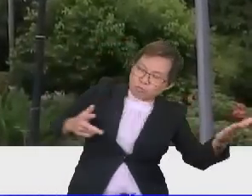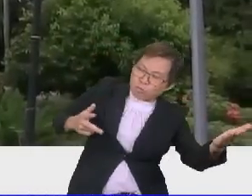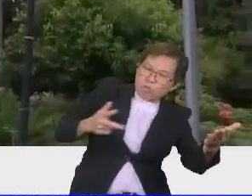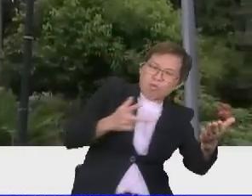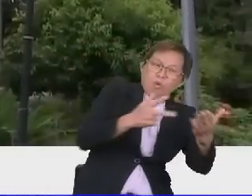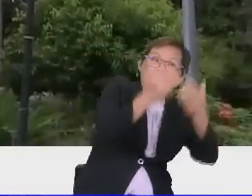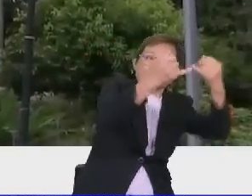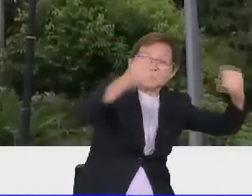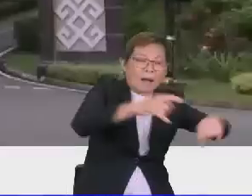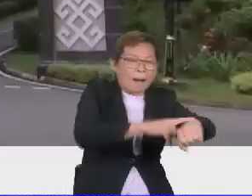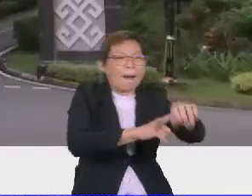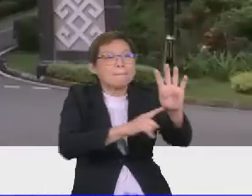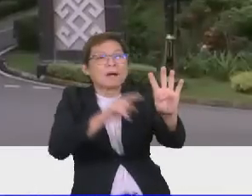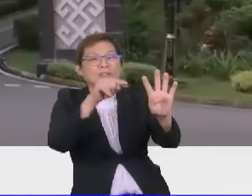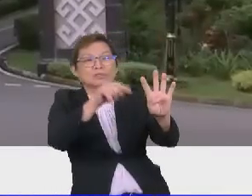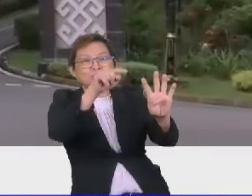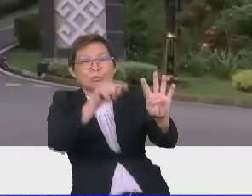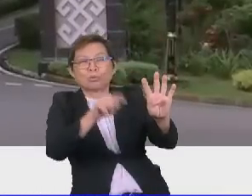pada 422